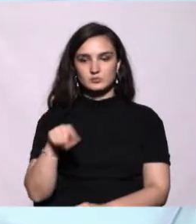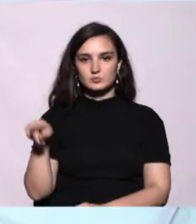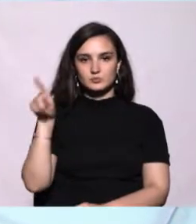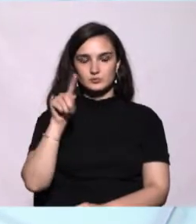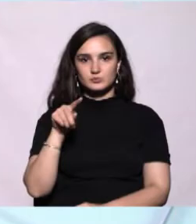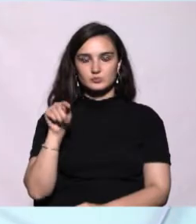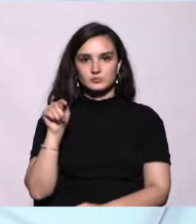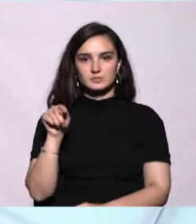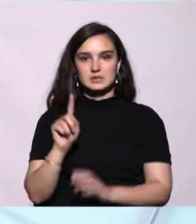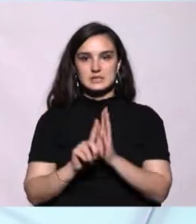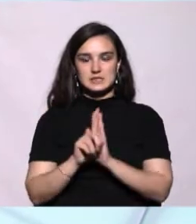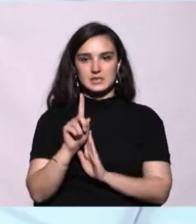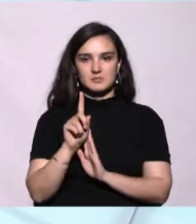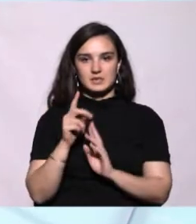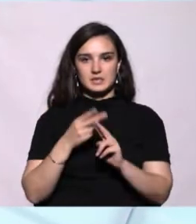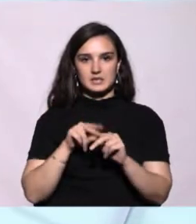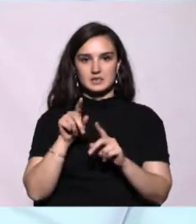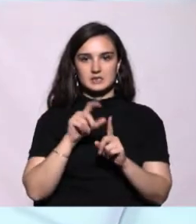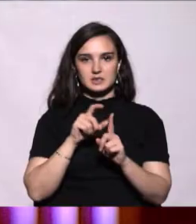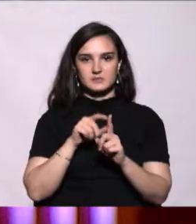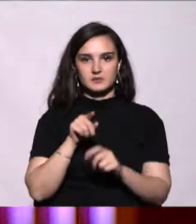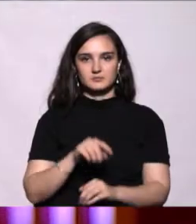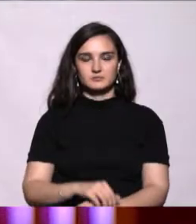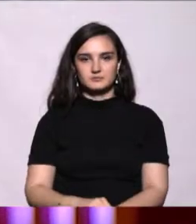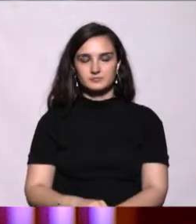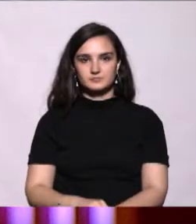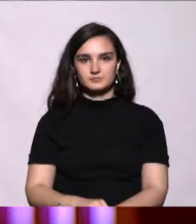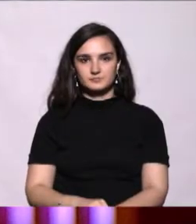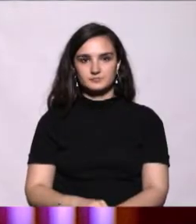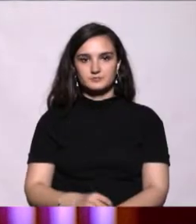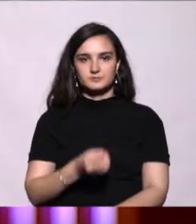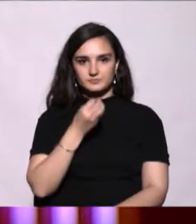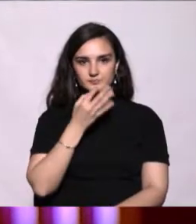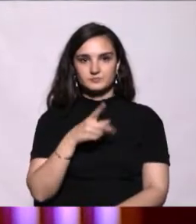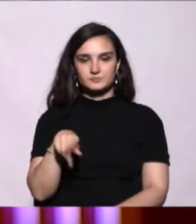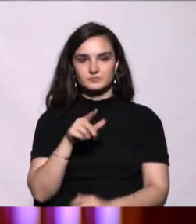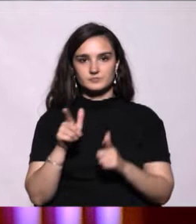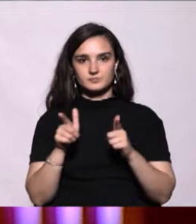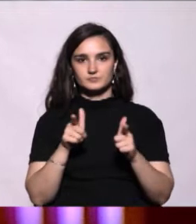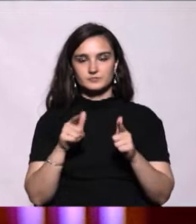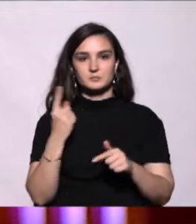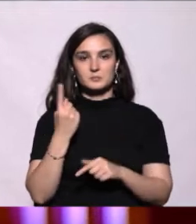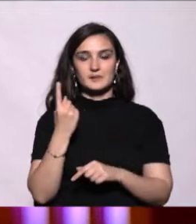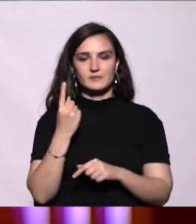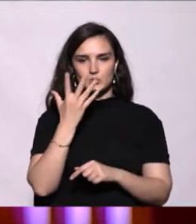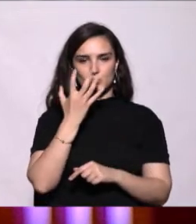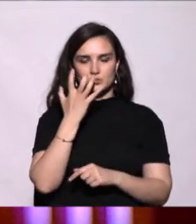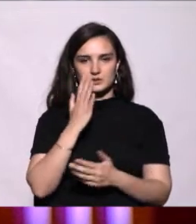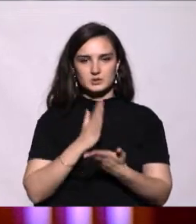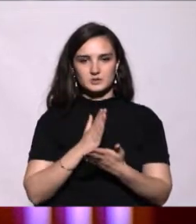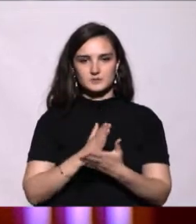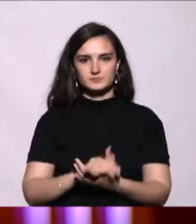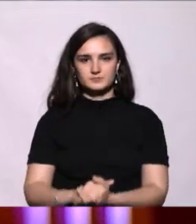ასო ბგერაზე იწყება ეს სიტყვა. Okay, are you ready? First picture.